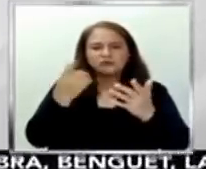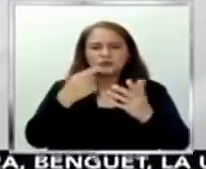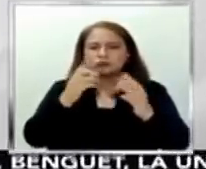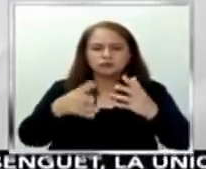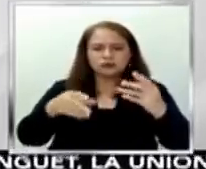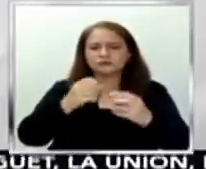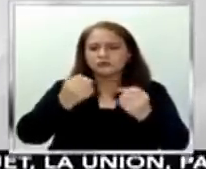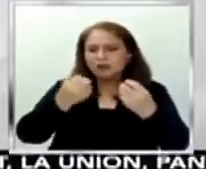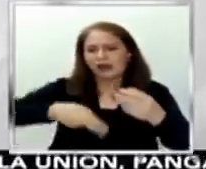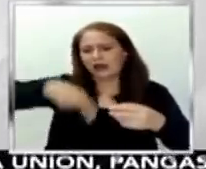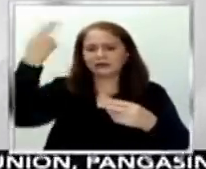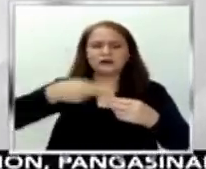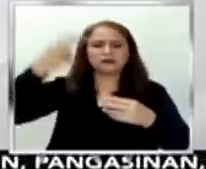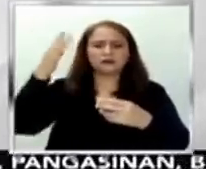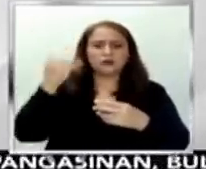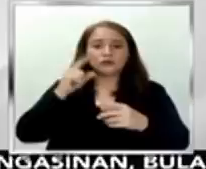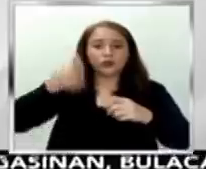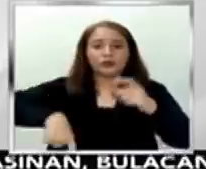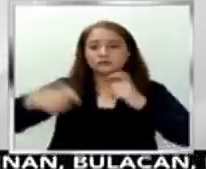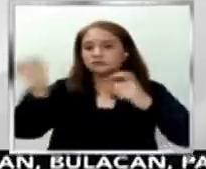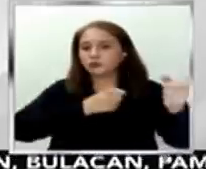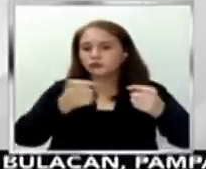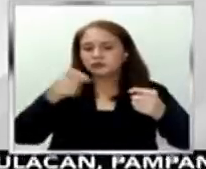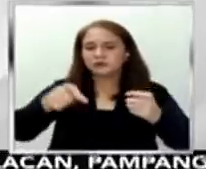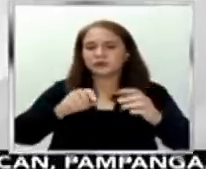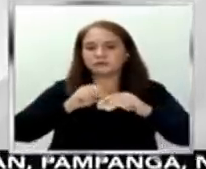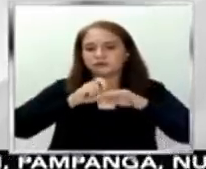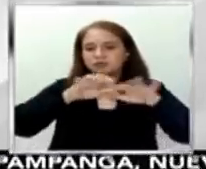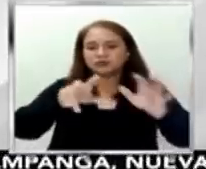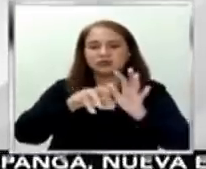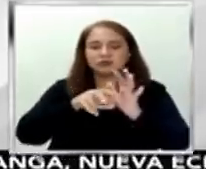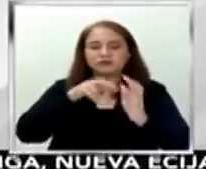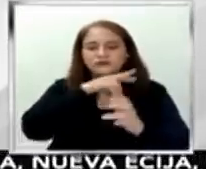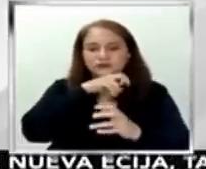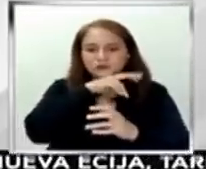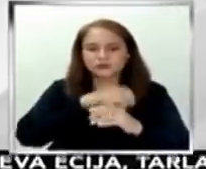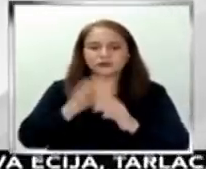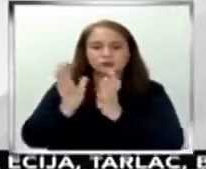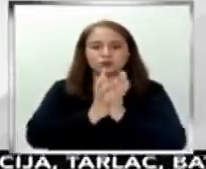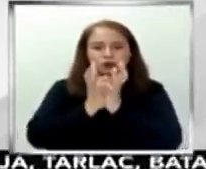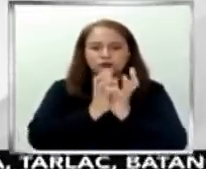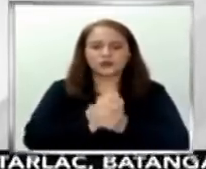po natin napipigilan yung pag-transmit ng mga virus sa community natin, posibleng exponential po talaga yung